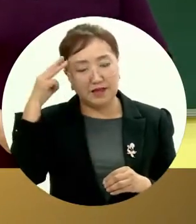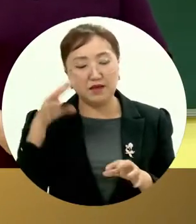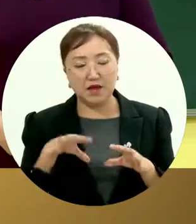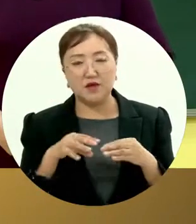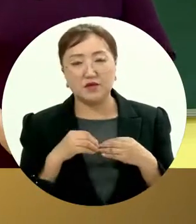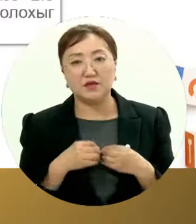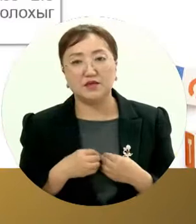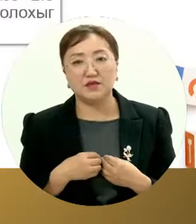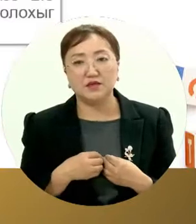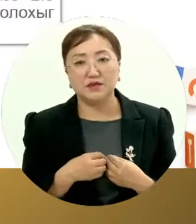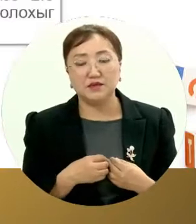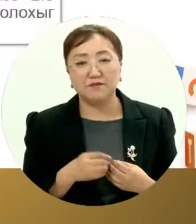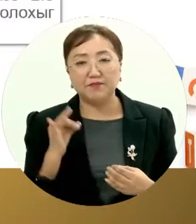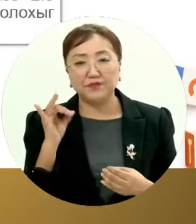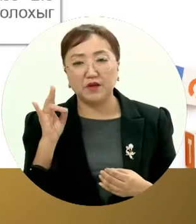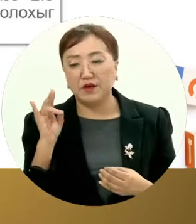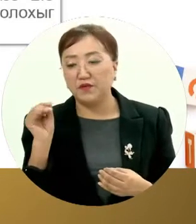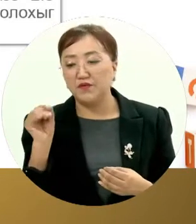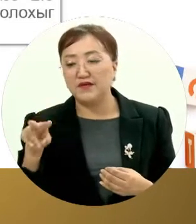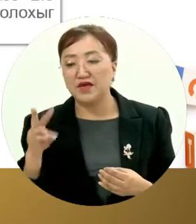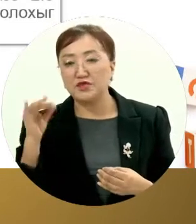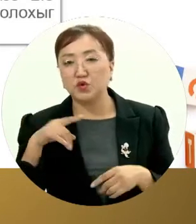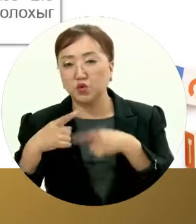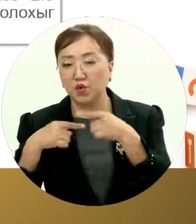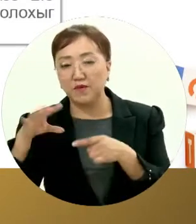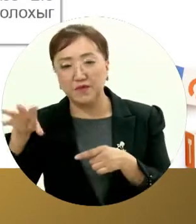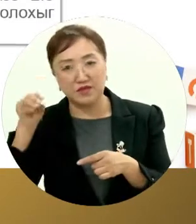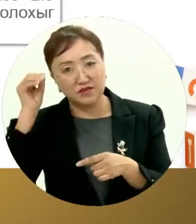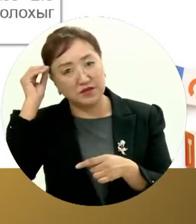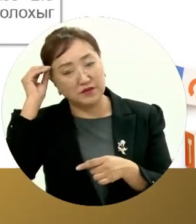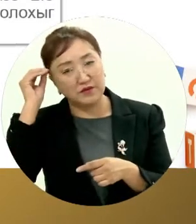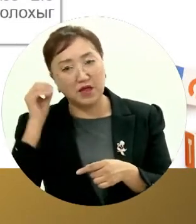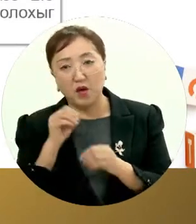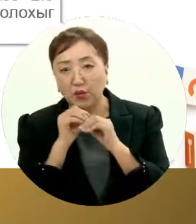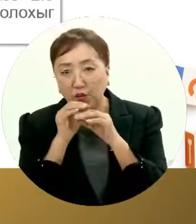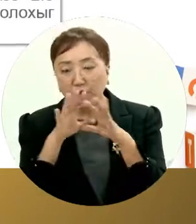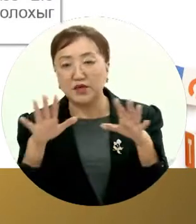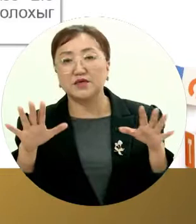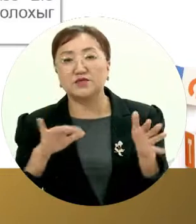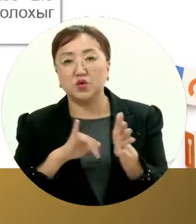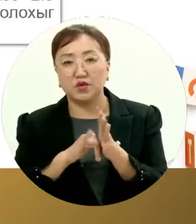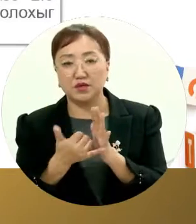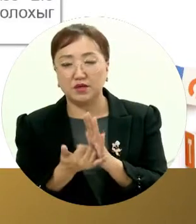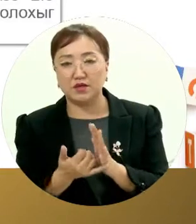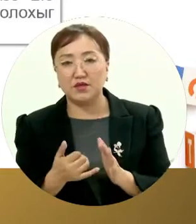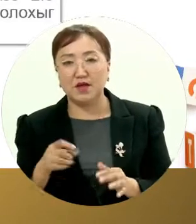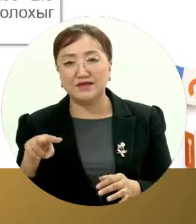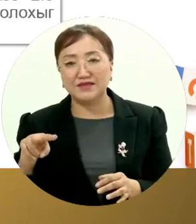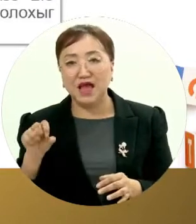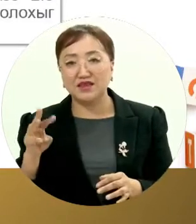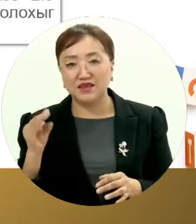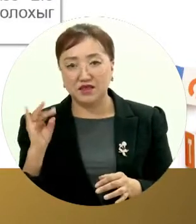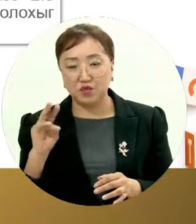мэдлэгтэй болчлоо. За инфляцийн тухай ойлголттой боллоо. Инфляц гэдэг нь үлээх хөрөг гэсэн утгатай